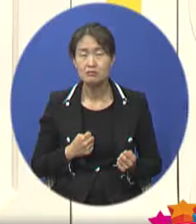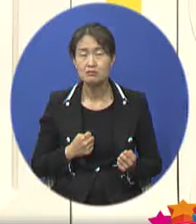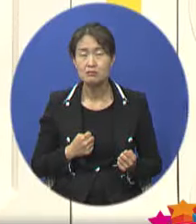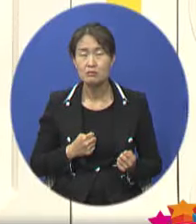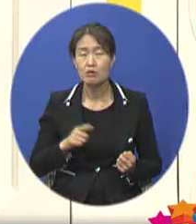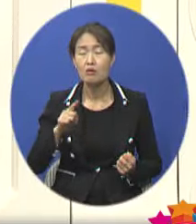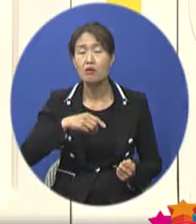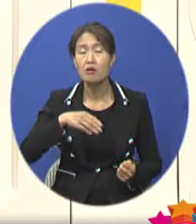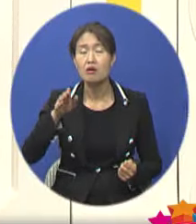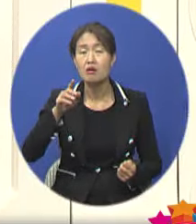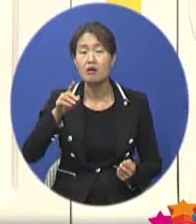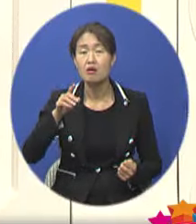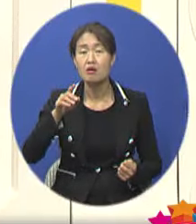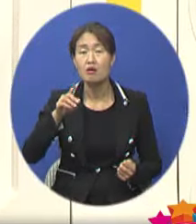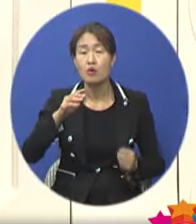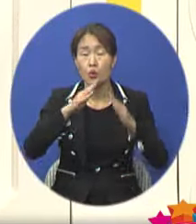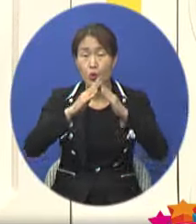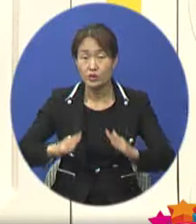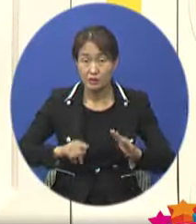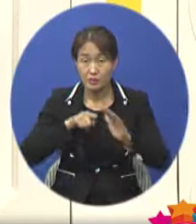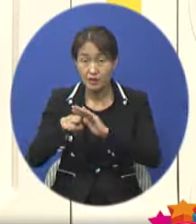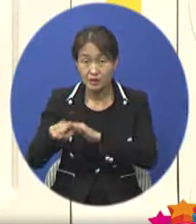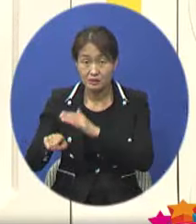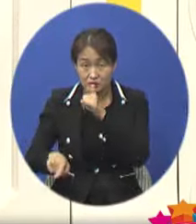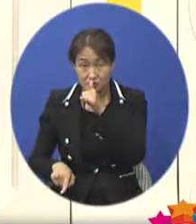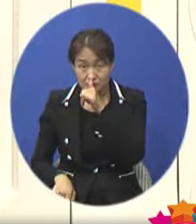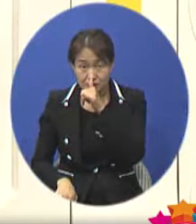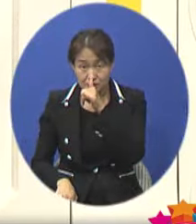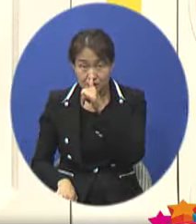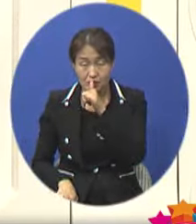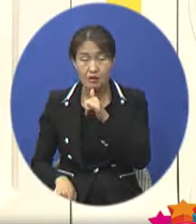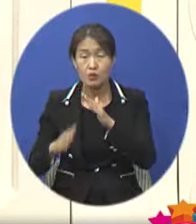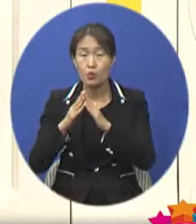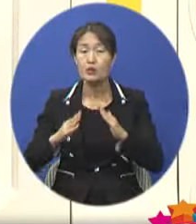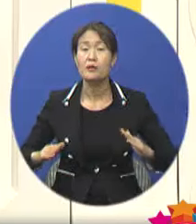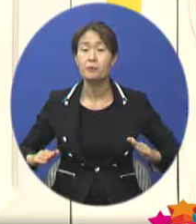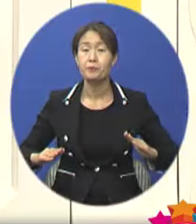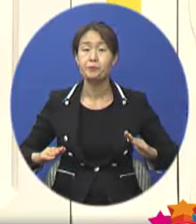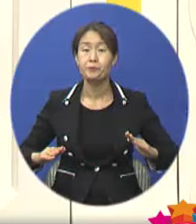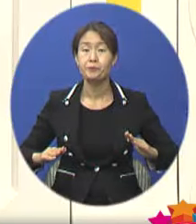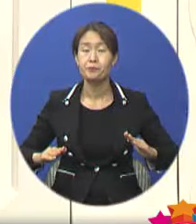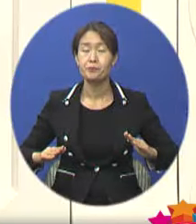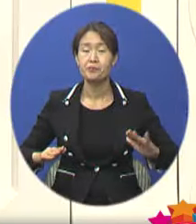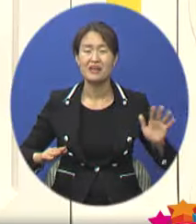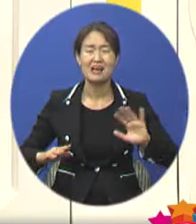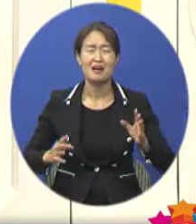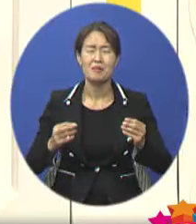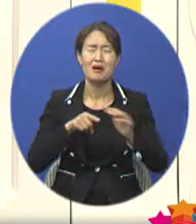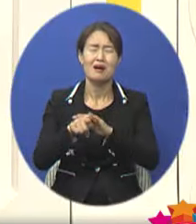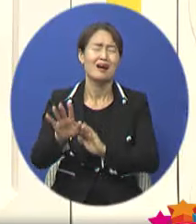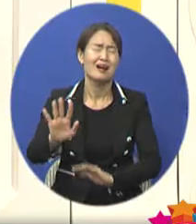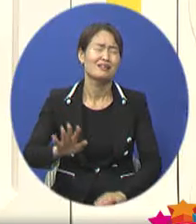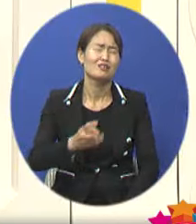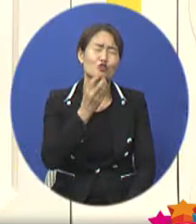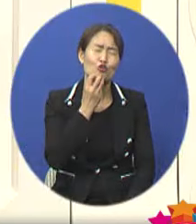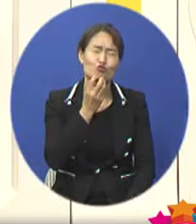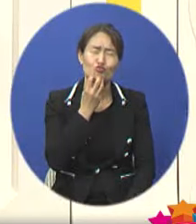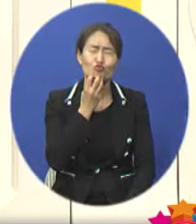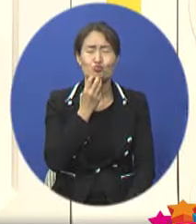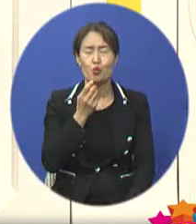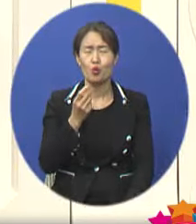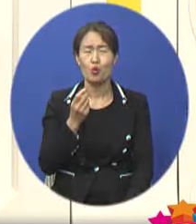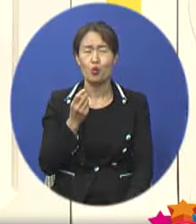어디 가보셨어요? 예, 예. 호남 쪽 어디 가보셨어요? 아, 어디요? 예, 호남 쪽. 뭐 다른 데 많이 안 가보고 서울을 주로 우리 그